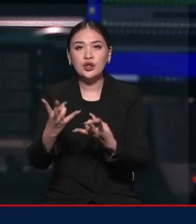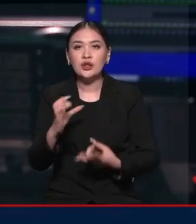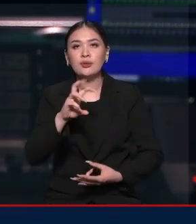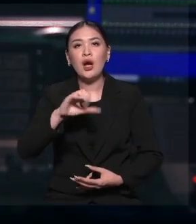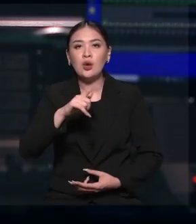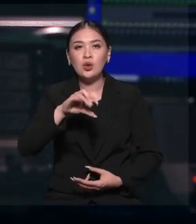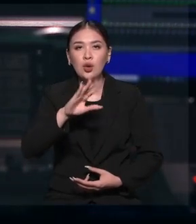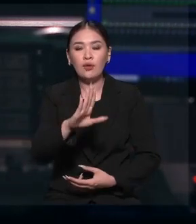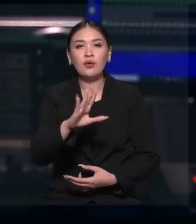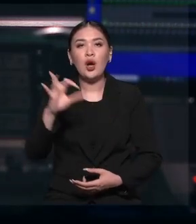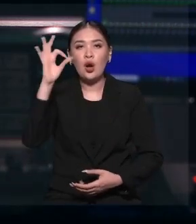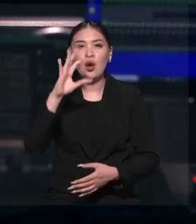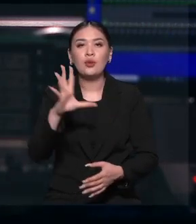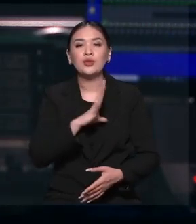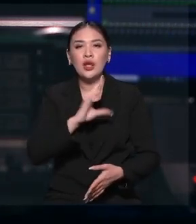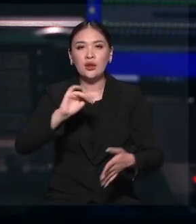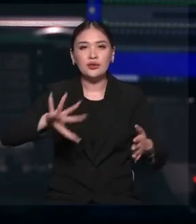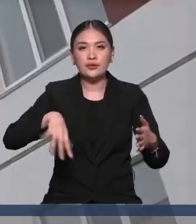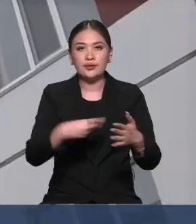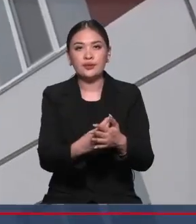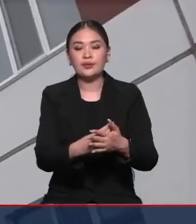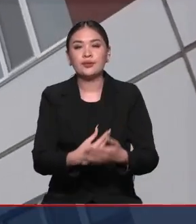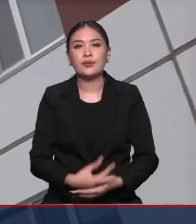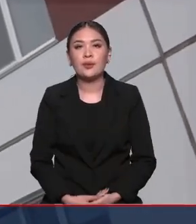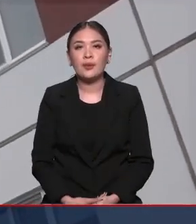Смағұлов атындағы қайырымдылық қоры бөлді.